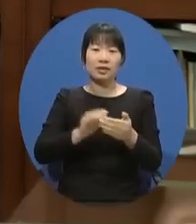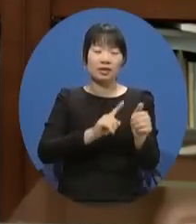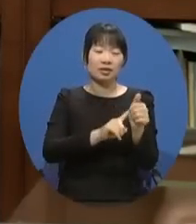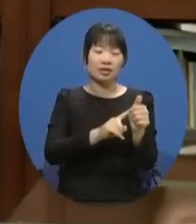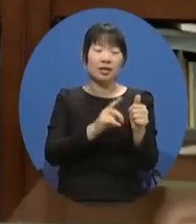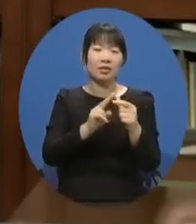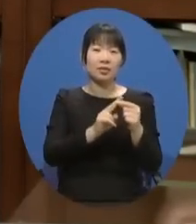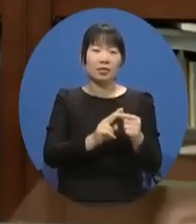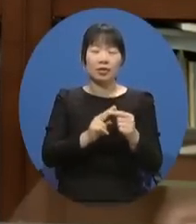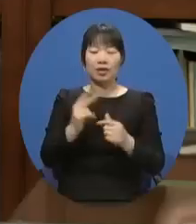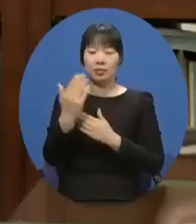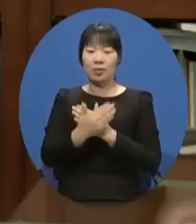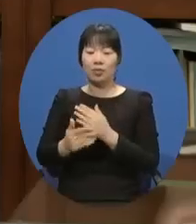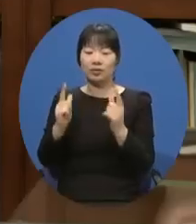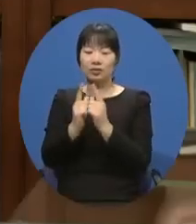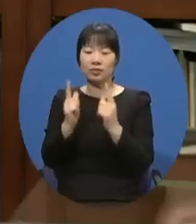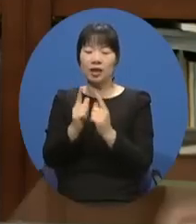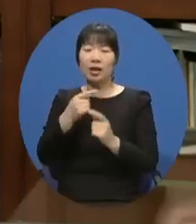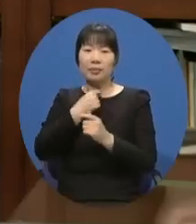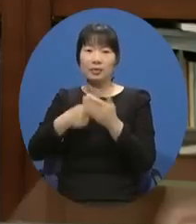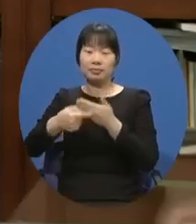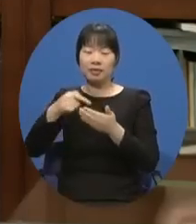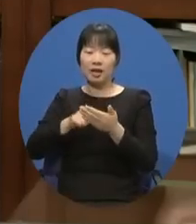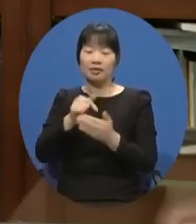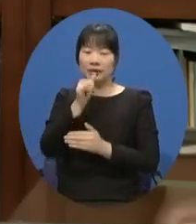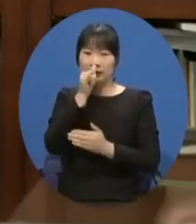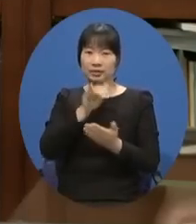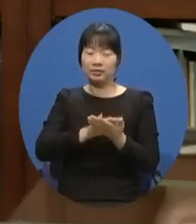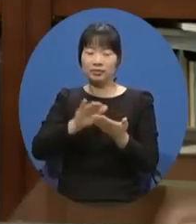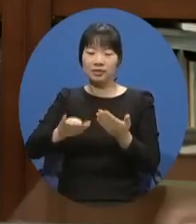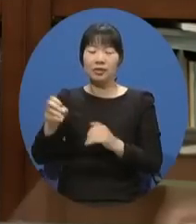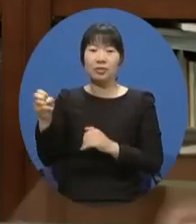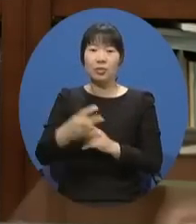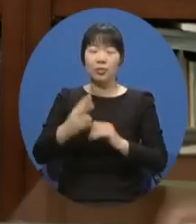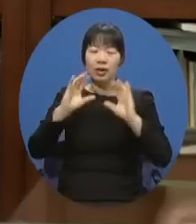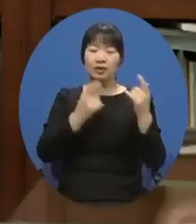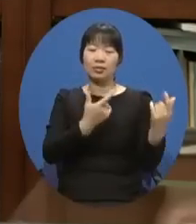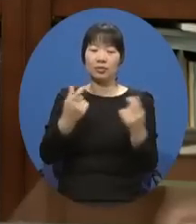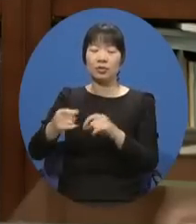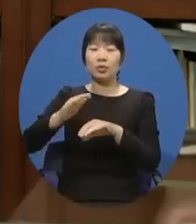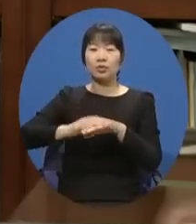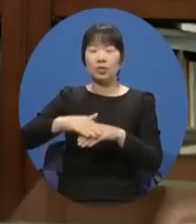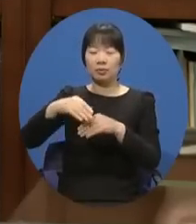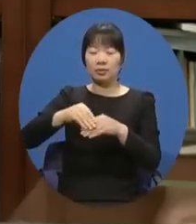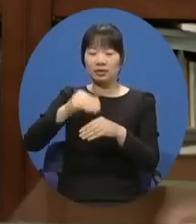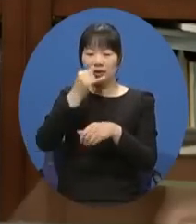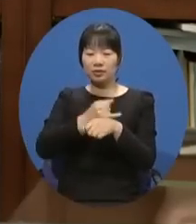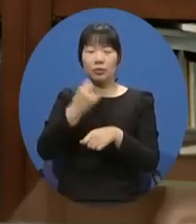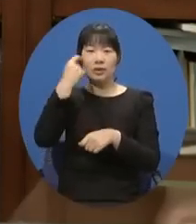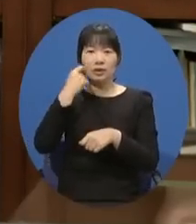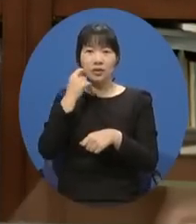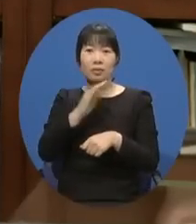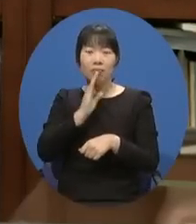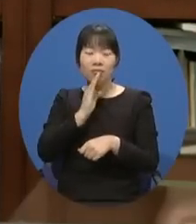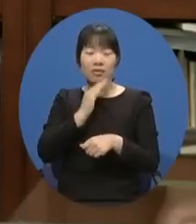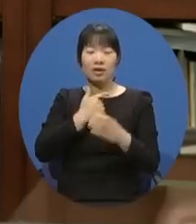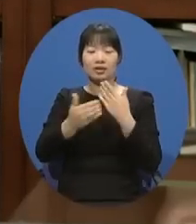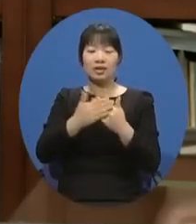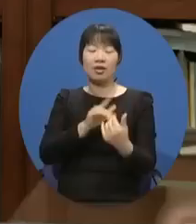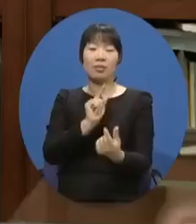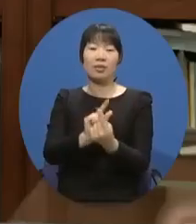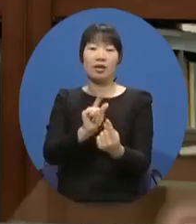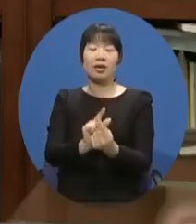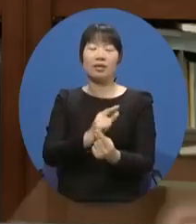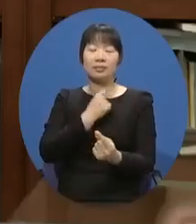어떤 신체적인 접촉을 하고 싶은 그런 마음은 또 있고요. 그리고 아이들은 모든 손으로 만지고 느끼고 그러면서 체험하고